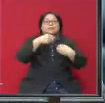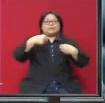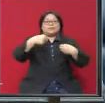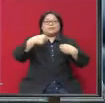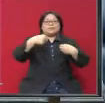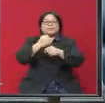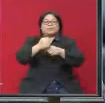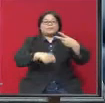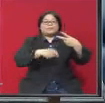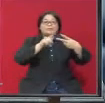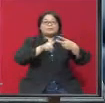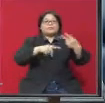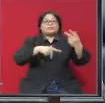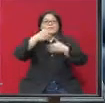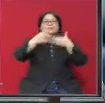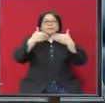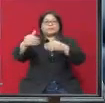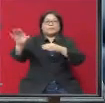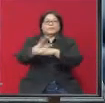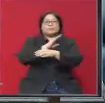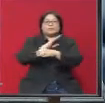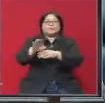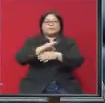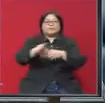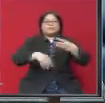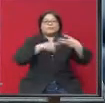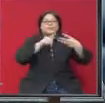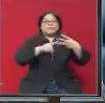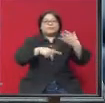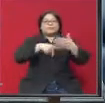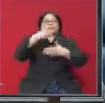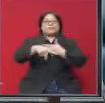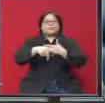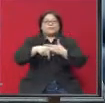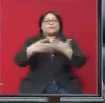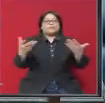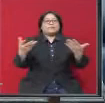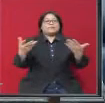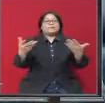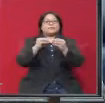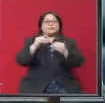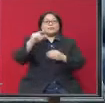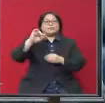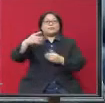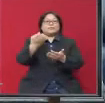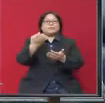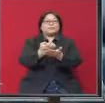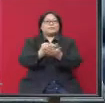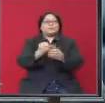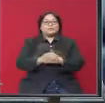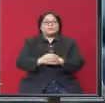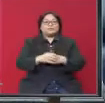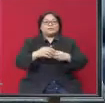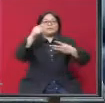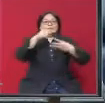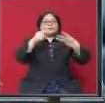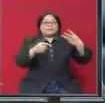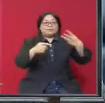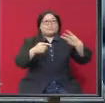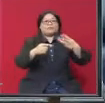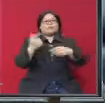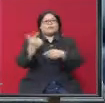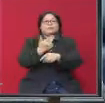placement yang kedua program berterusan keusahawanan dan yang ketiga program yang bercirikan gigi konomi program-program yang